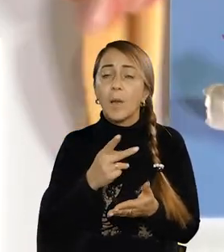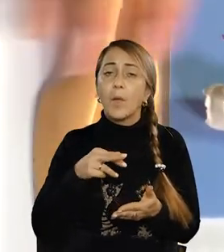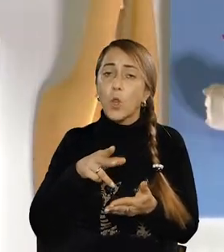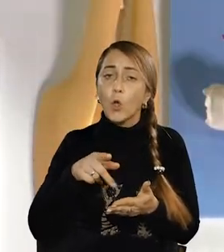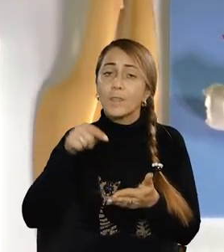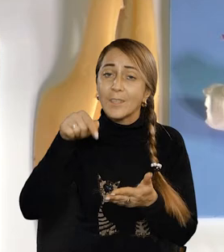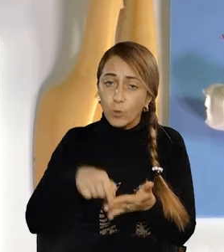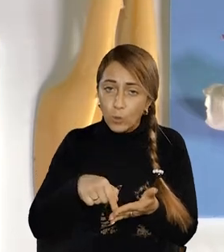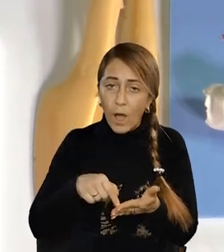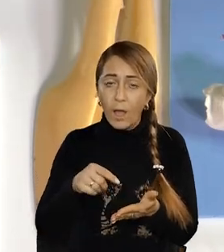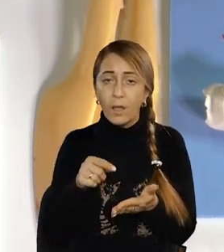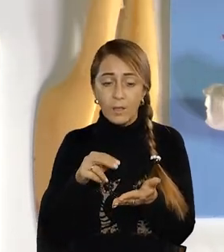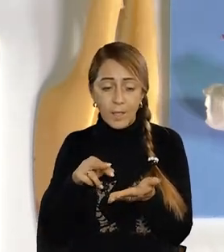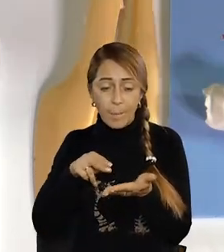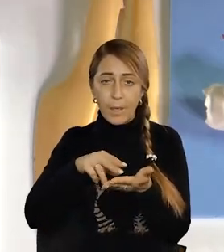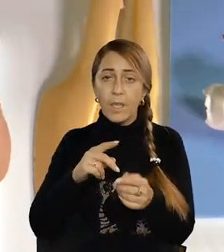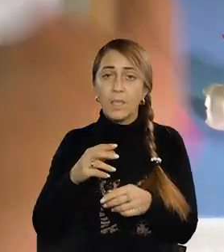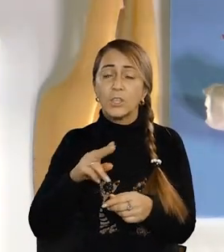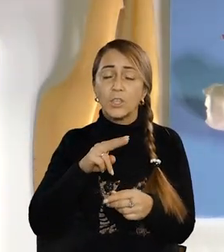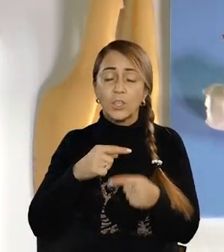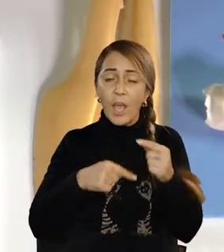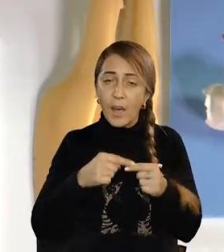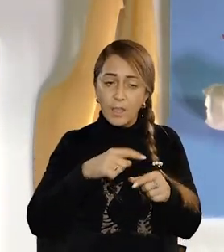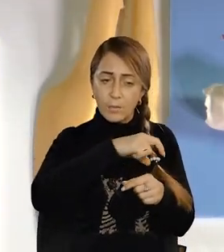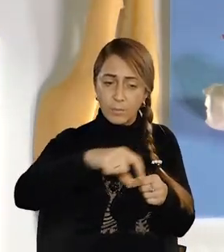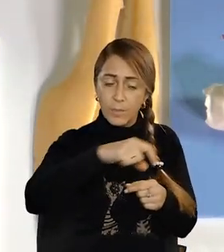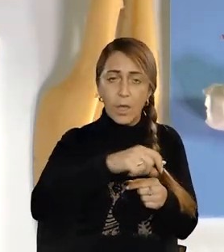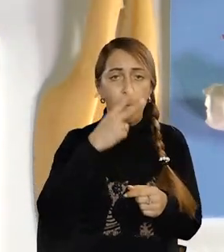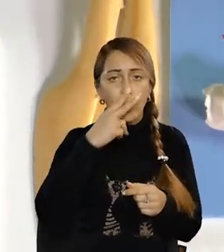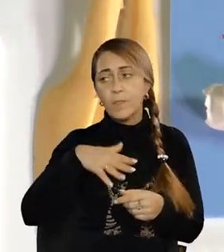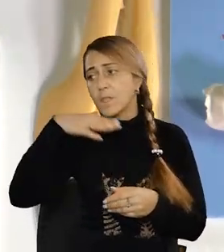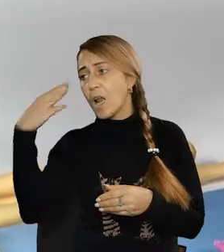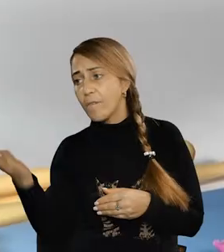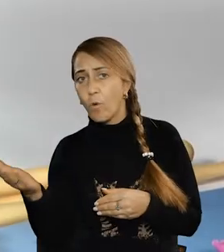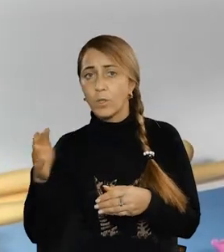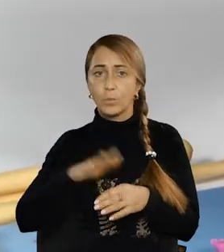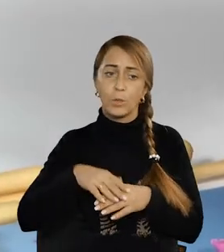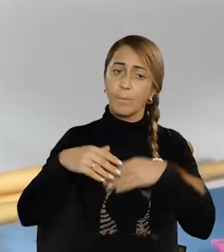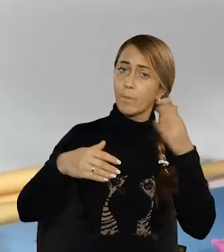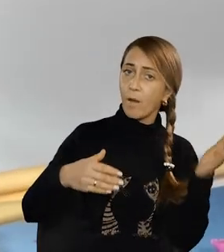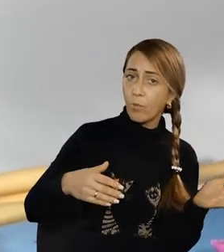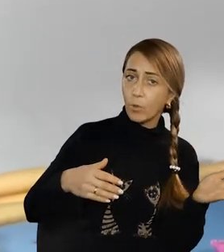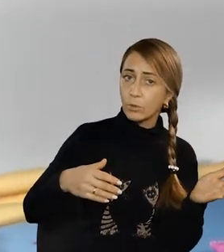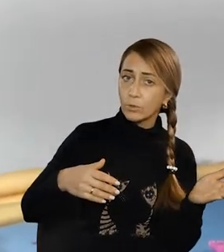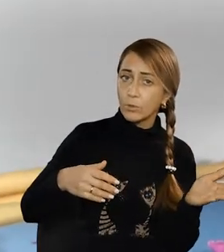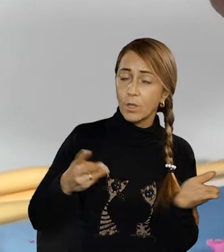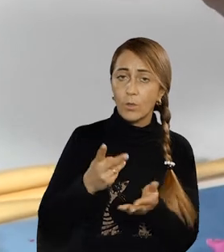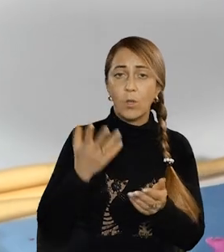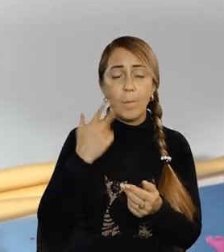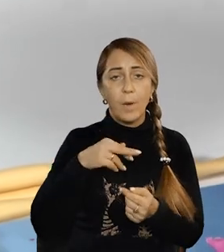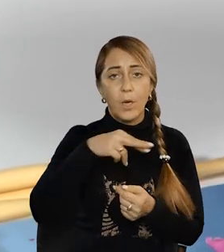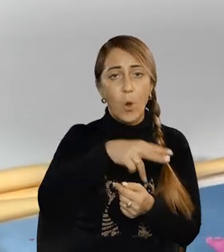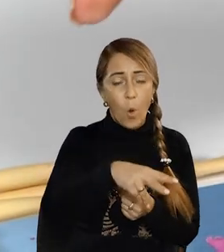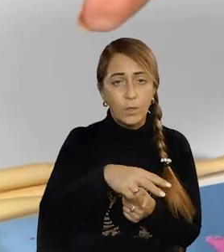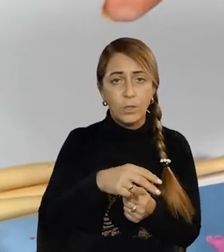та перейти через зебру, подивившись ліворуч, а потім праворуч. Також, коли переходиш вулицю,